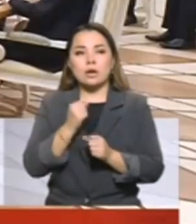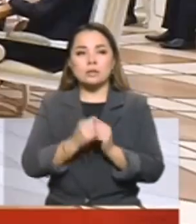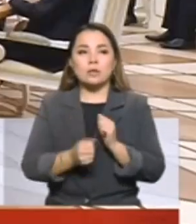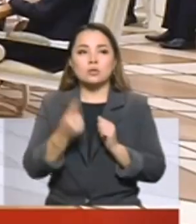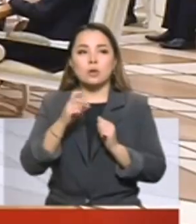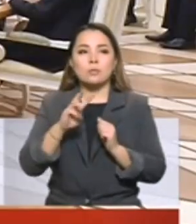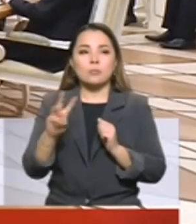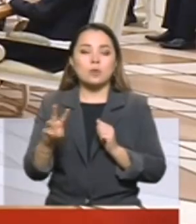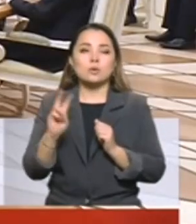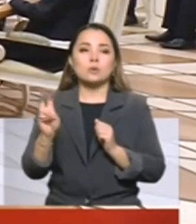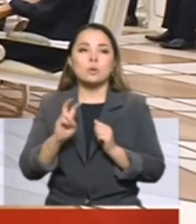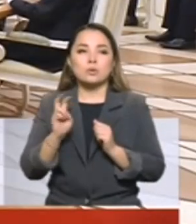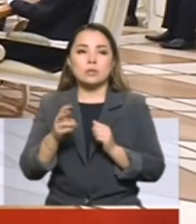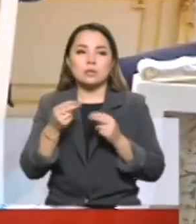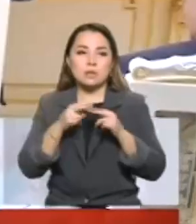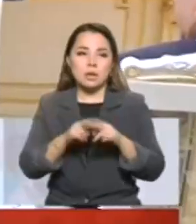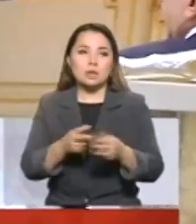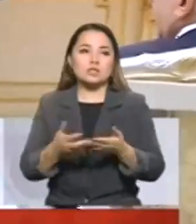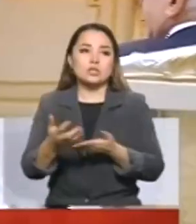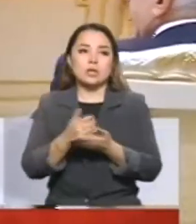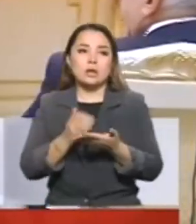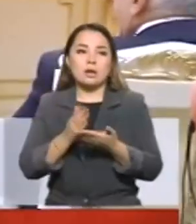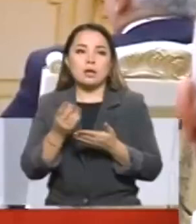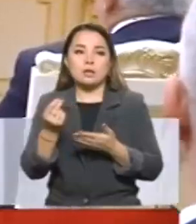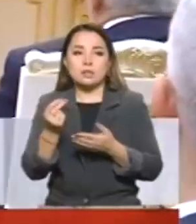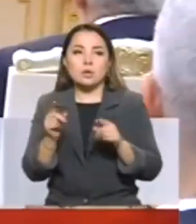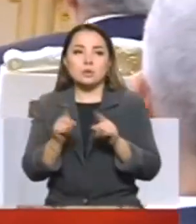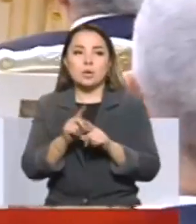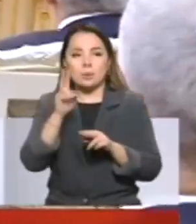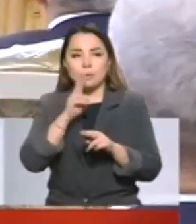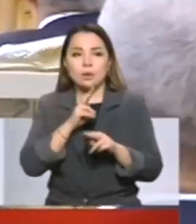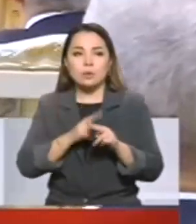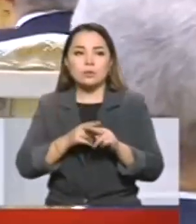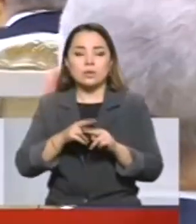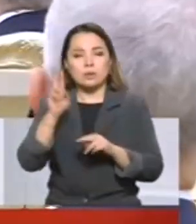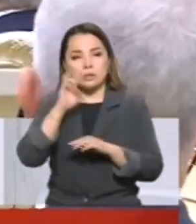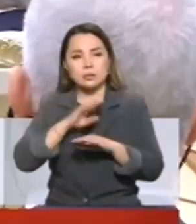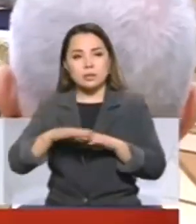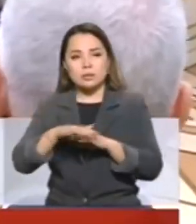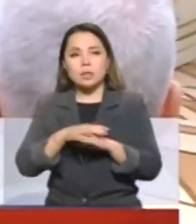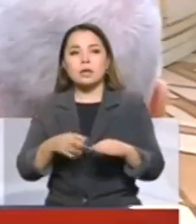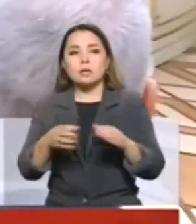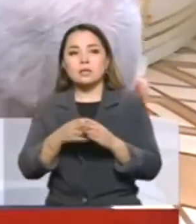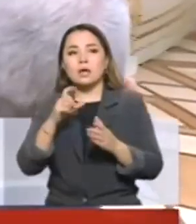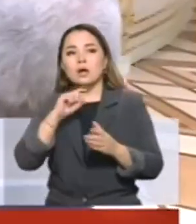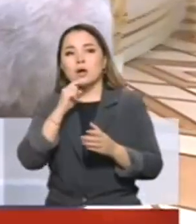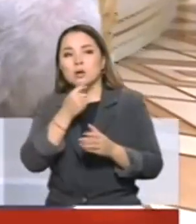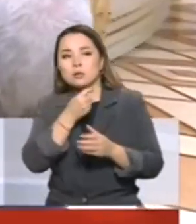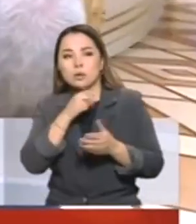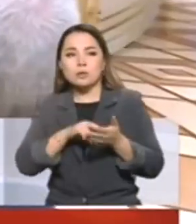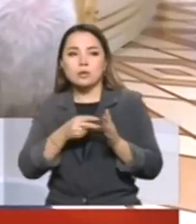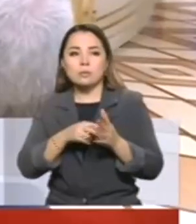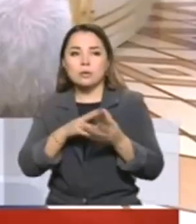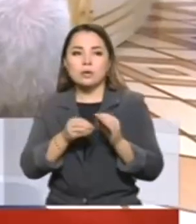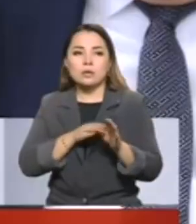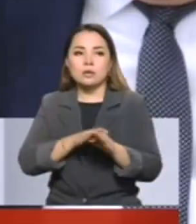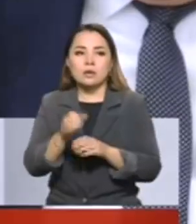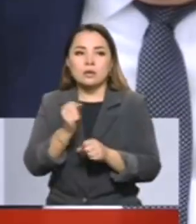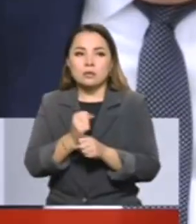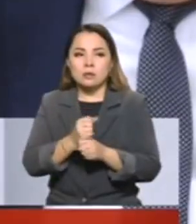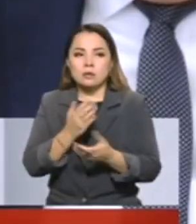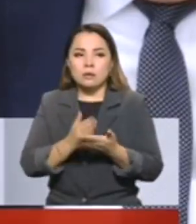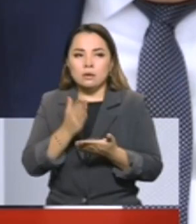миллион доллардан салып отырмақ. Ал жиналған қаржыға бауырлас елдер бір-бірін қолдап экономикалық жобаларды бірлесіп іске асырмақ. Осы